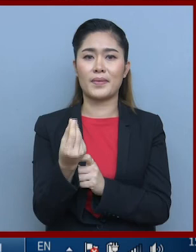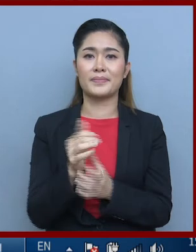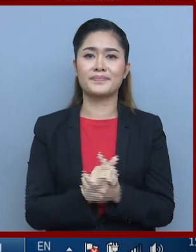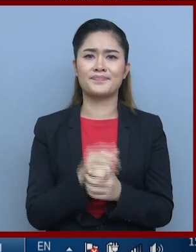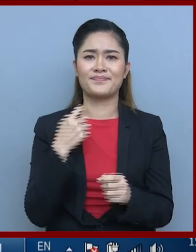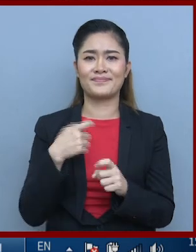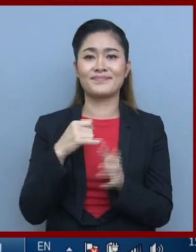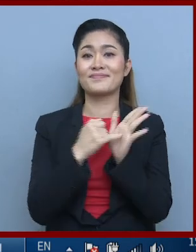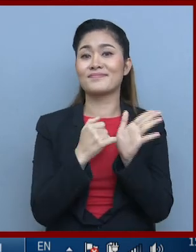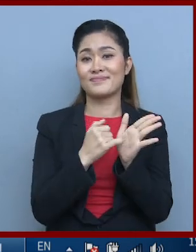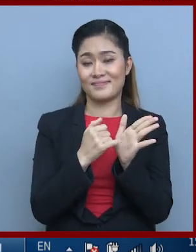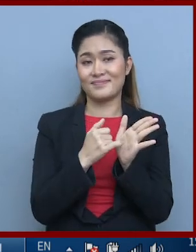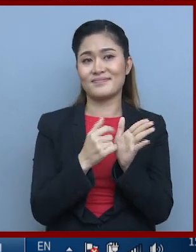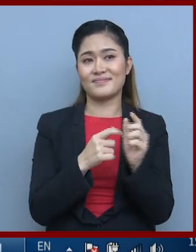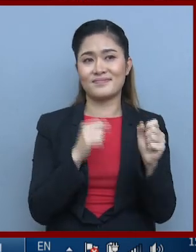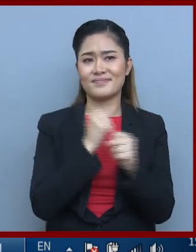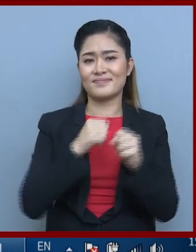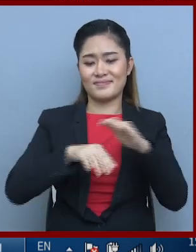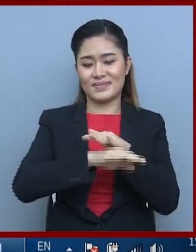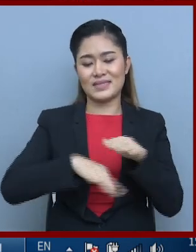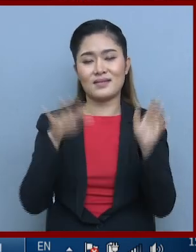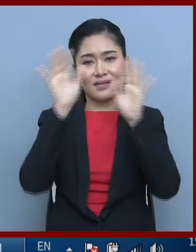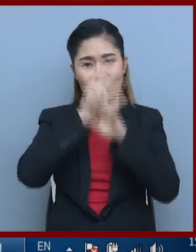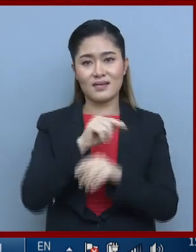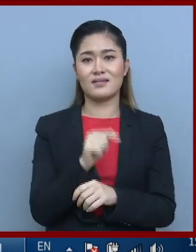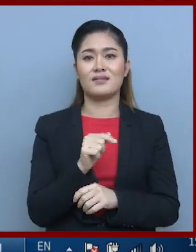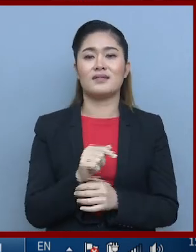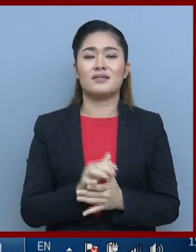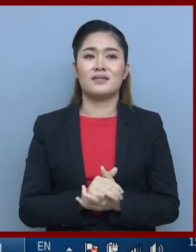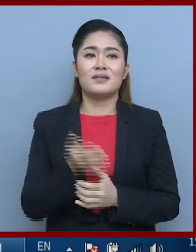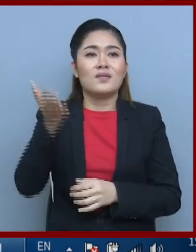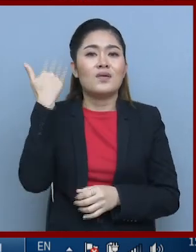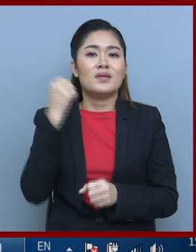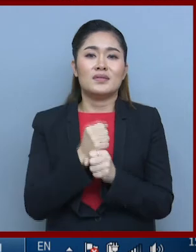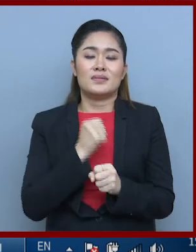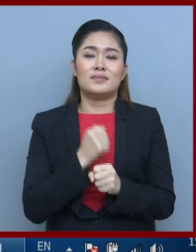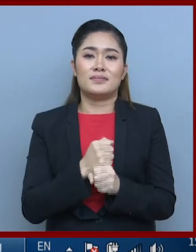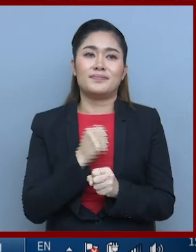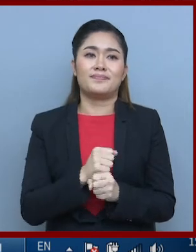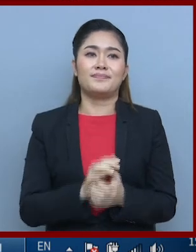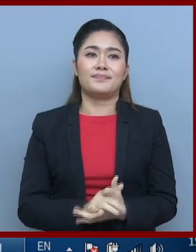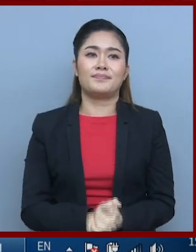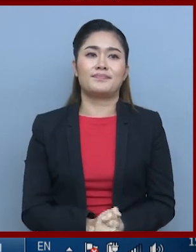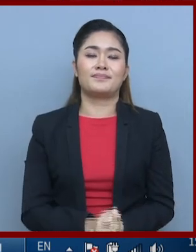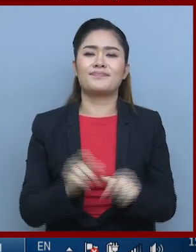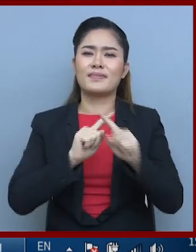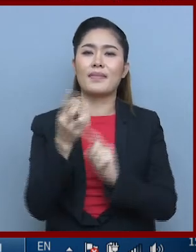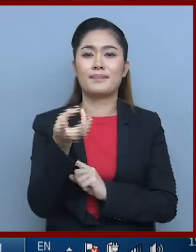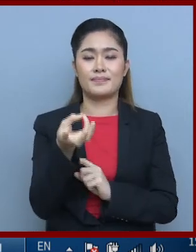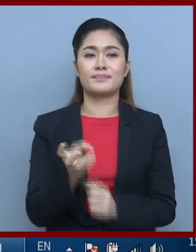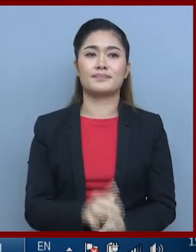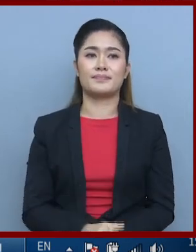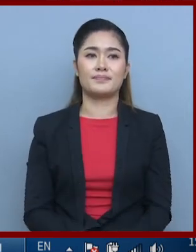านนี้ไม่ยากนะครับอาศัยพื้นฐานคล้ายๆกับที่ผ่านมาแตกต่างกันนิ